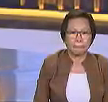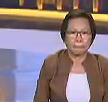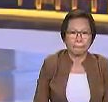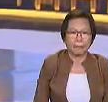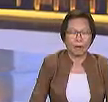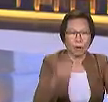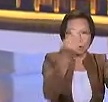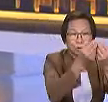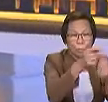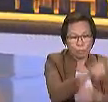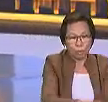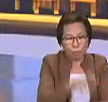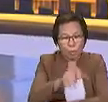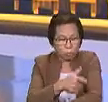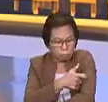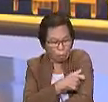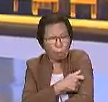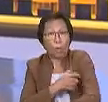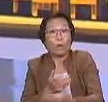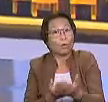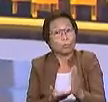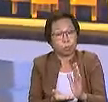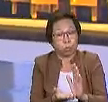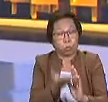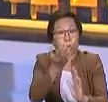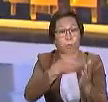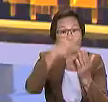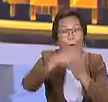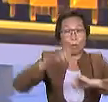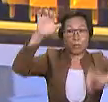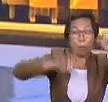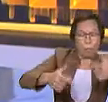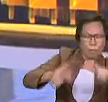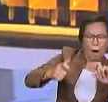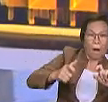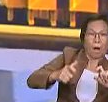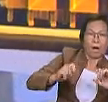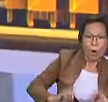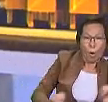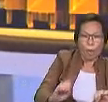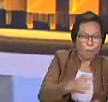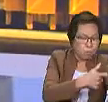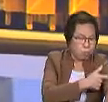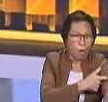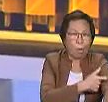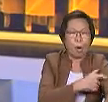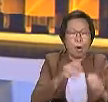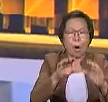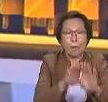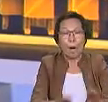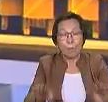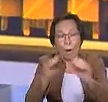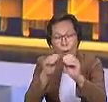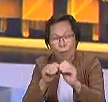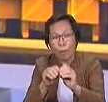bilang ada penduduk yang divaksin terus meningkat menerusi Project penilaian pantas dan operasi vaksinasi freestyle lanjut bersama